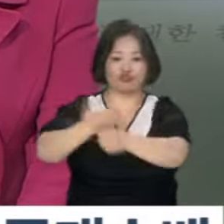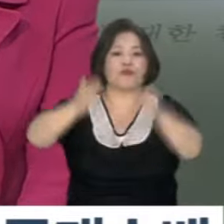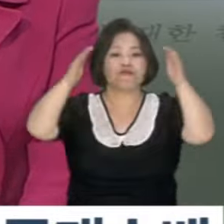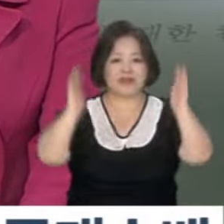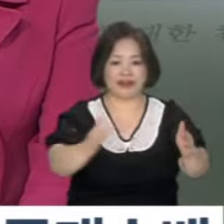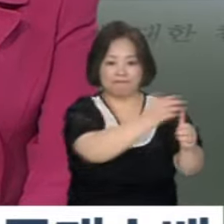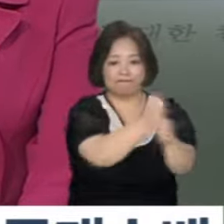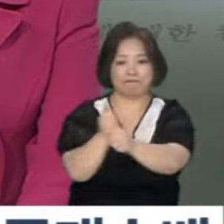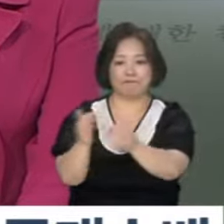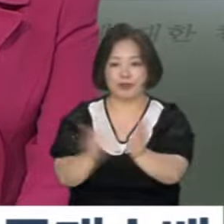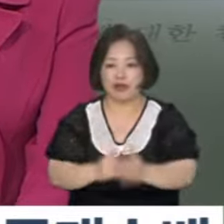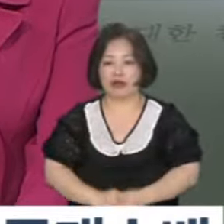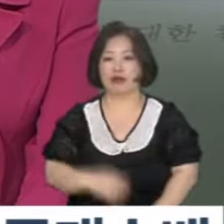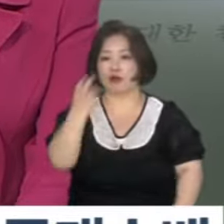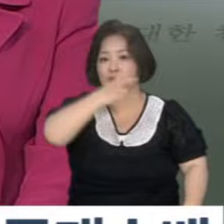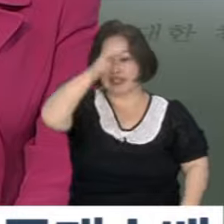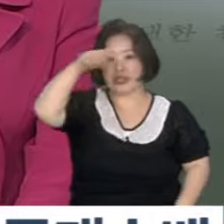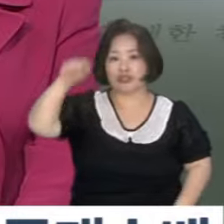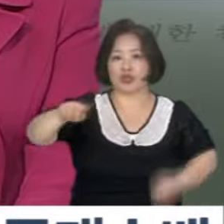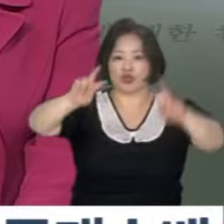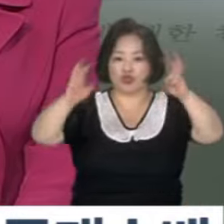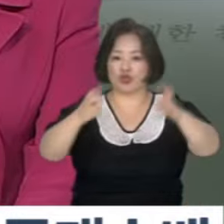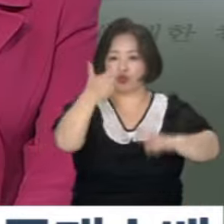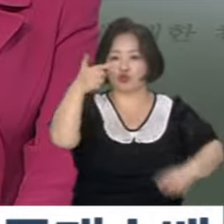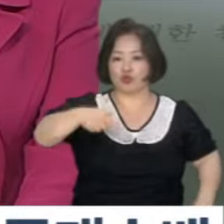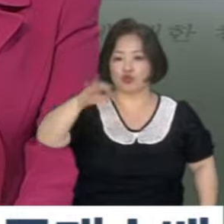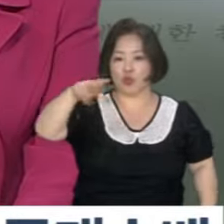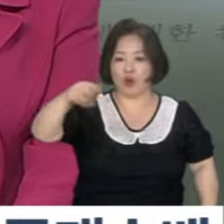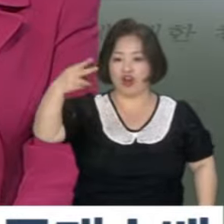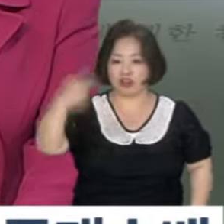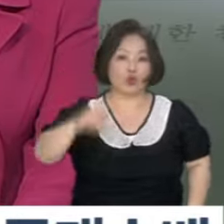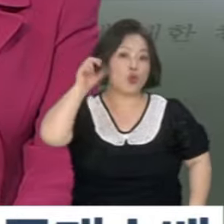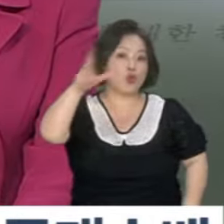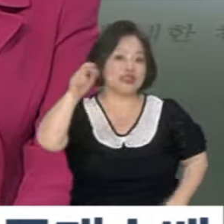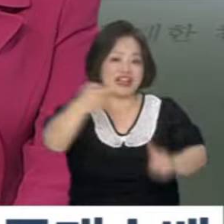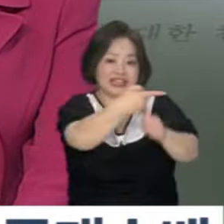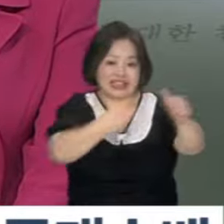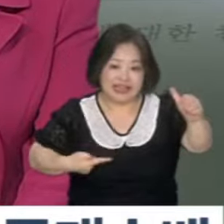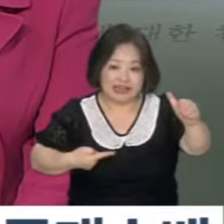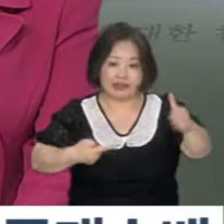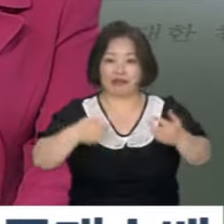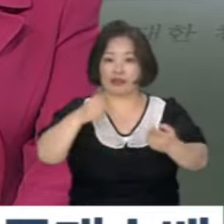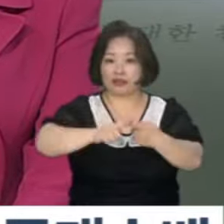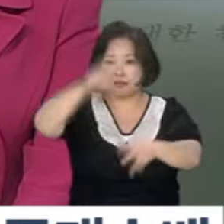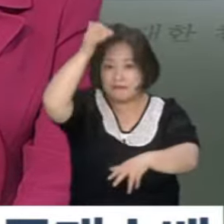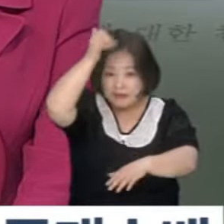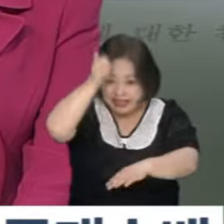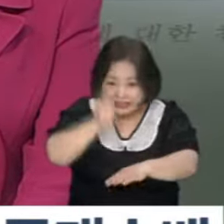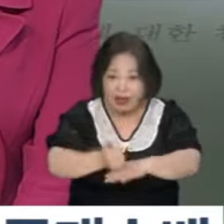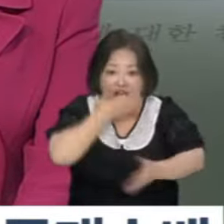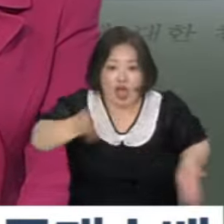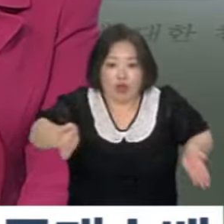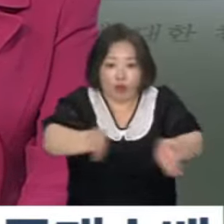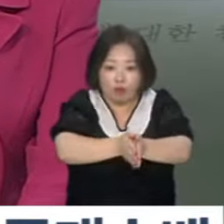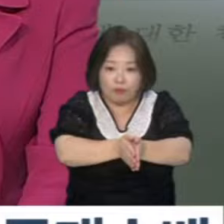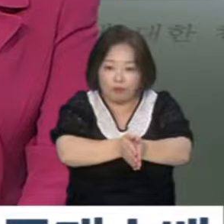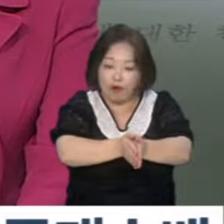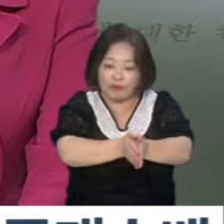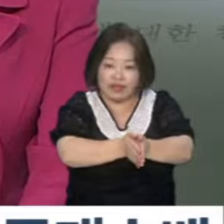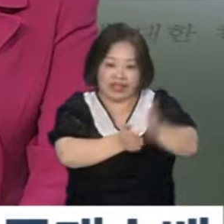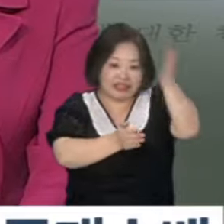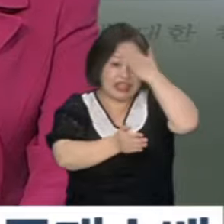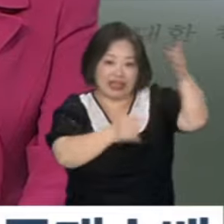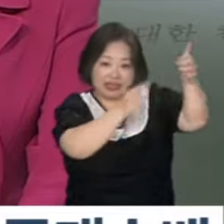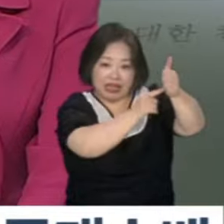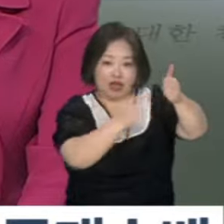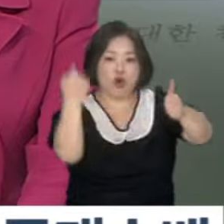재판에 넘겨졌습니다. 검찰은 이른바 뉴월드 호텔 살인사건으로 불리는 이 사건의 마지막 남은 공범인 행동대장을